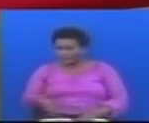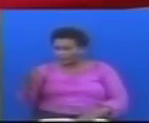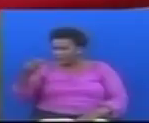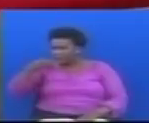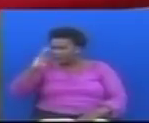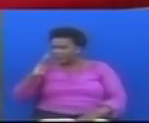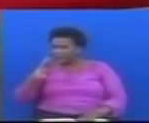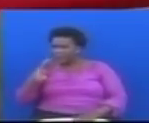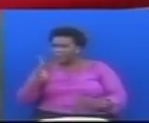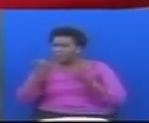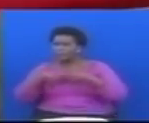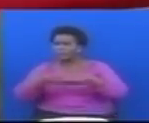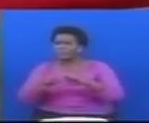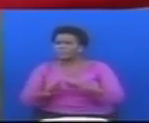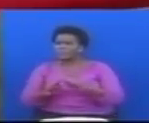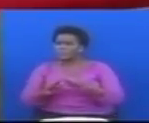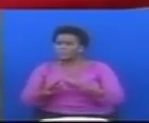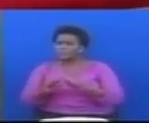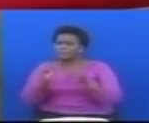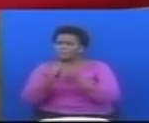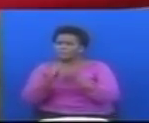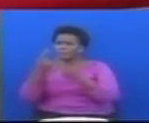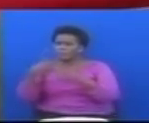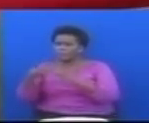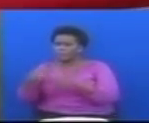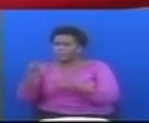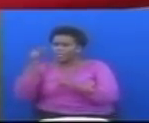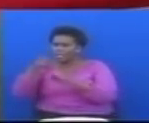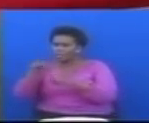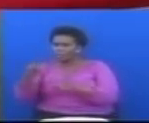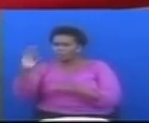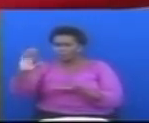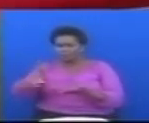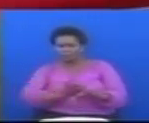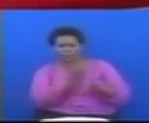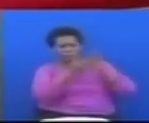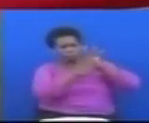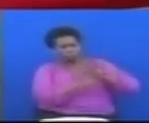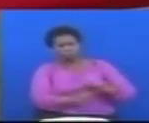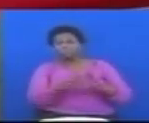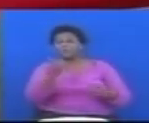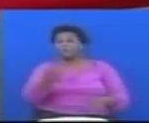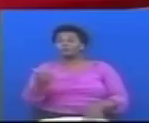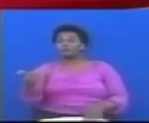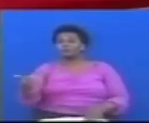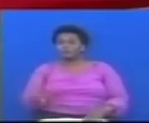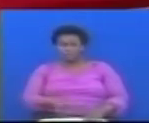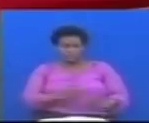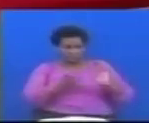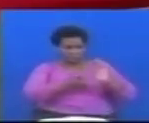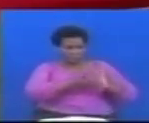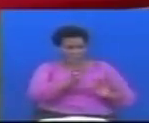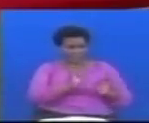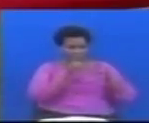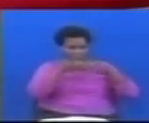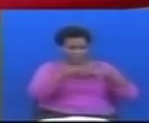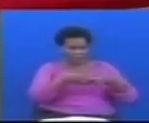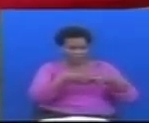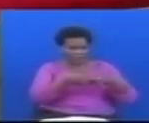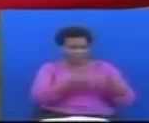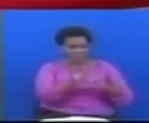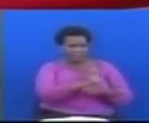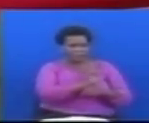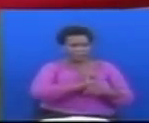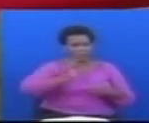afua mbalimbali katika kukabiliana na ukatili dhidi ya watoto, ikiwa ni pamoja na kuanzishwa kwa kamati za ulinzi wa wanawake na watoto